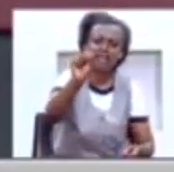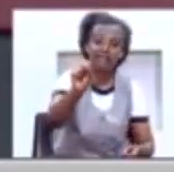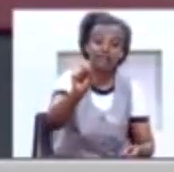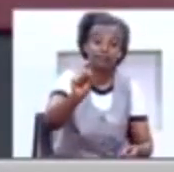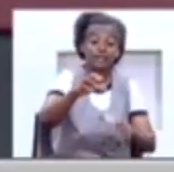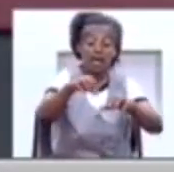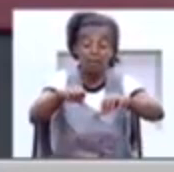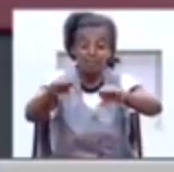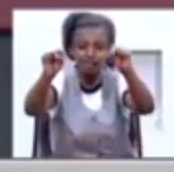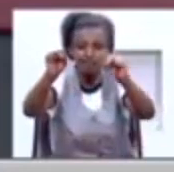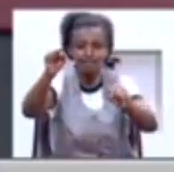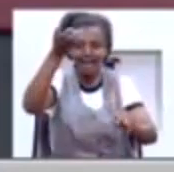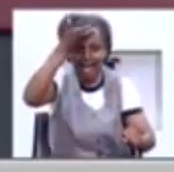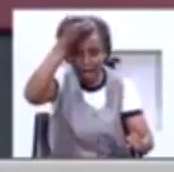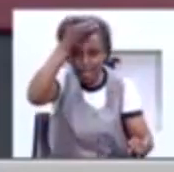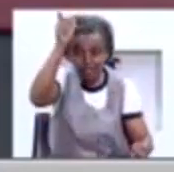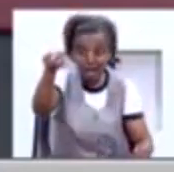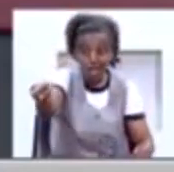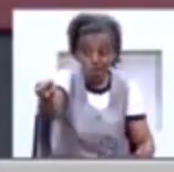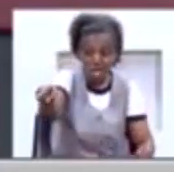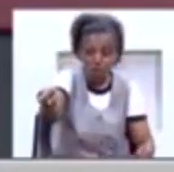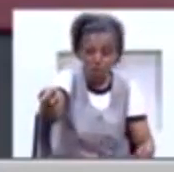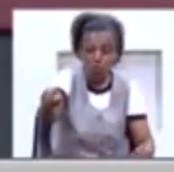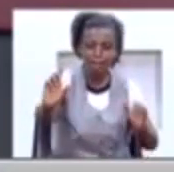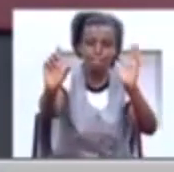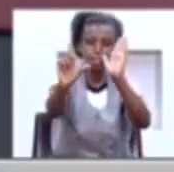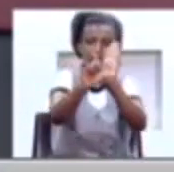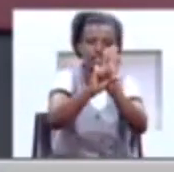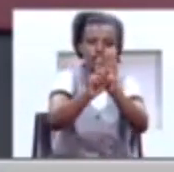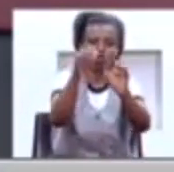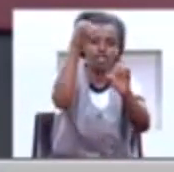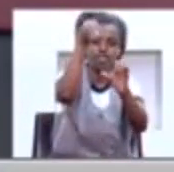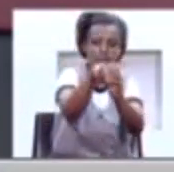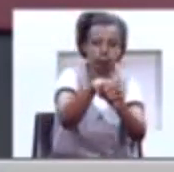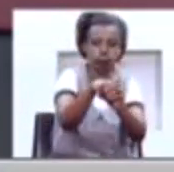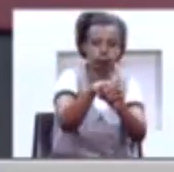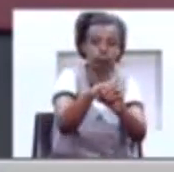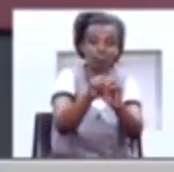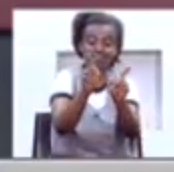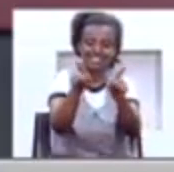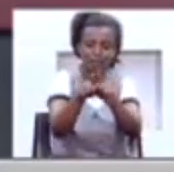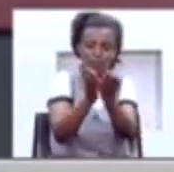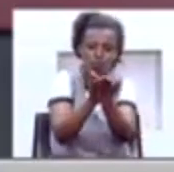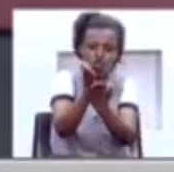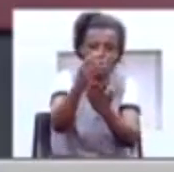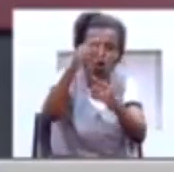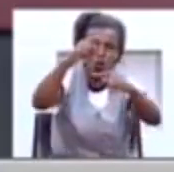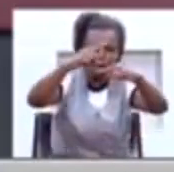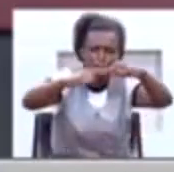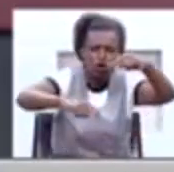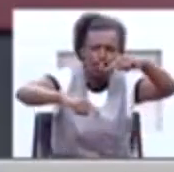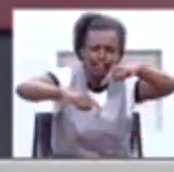prezida Habyarimana we yabishyize mu mategeko ndetse biba n'umurongo wa politique